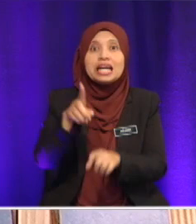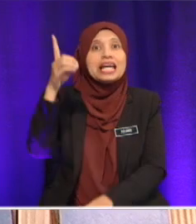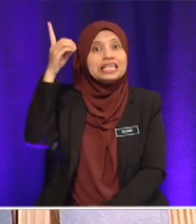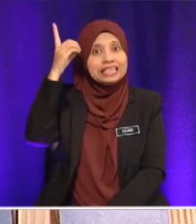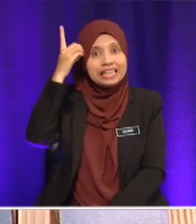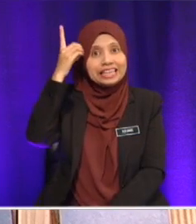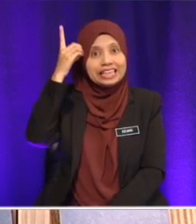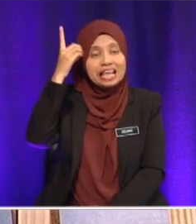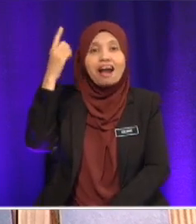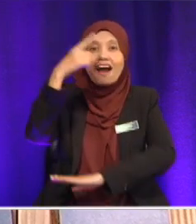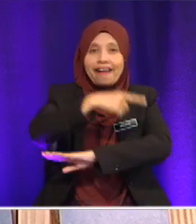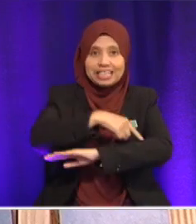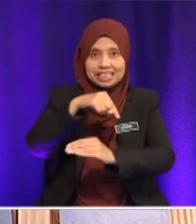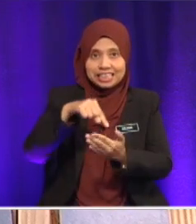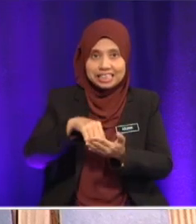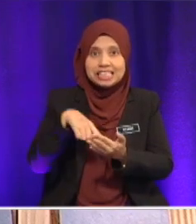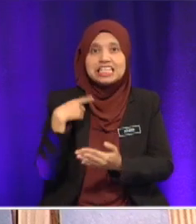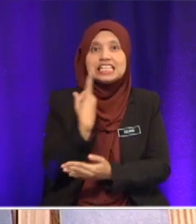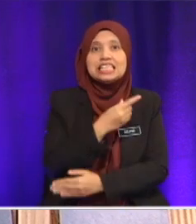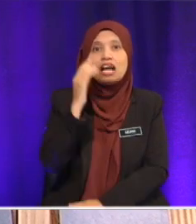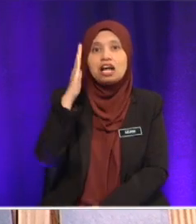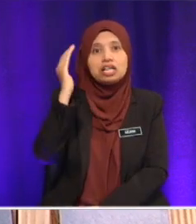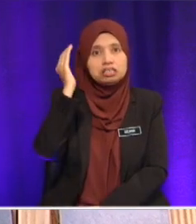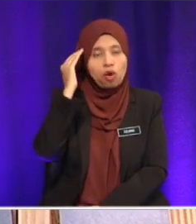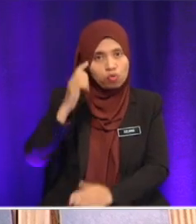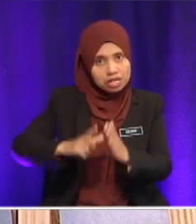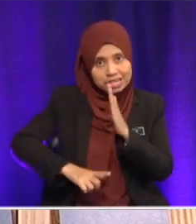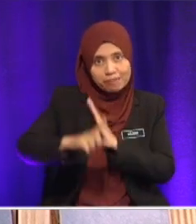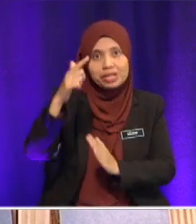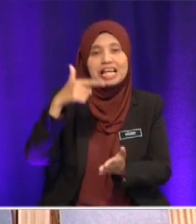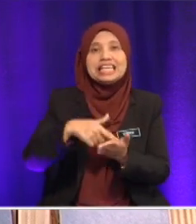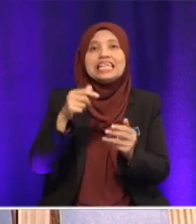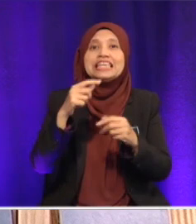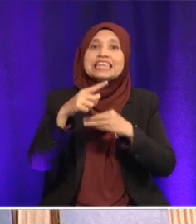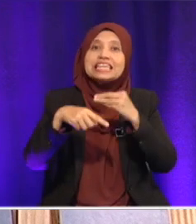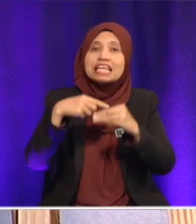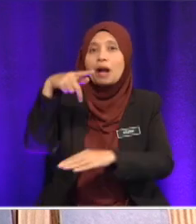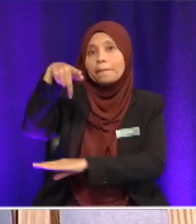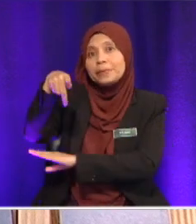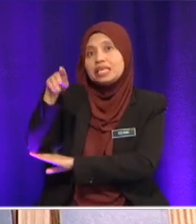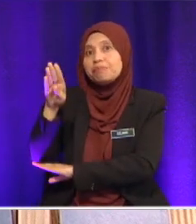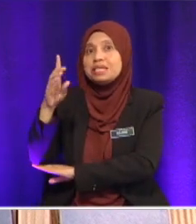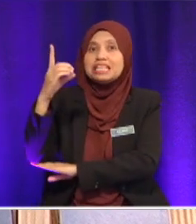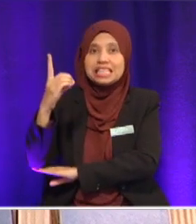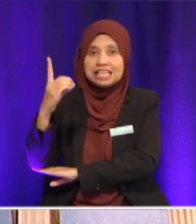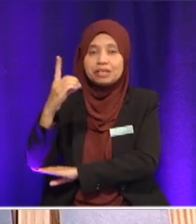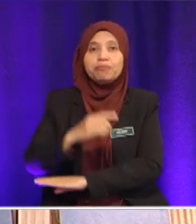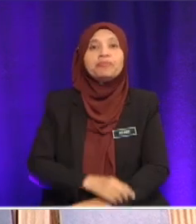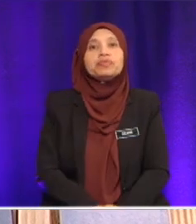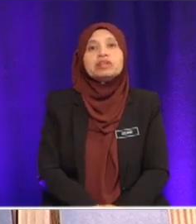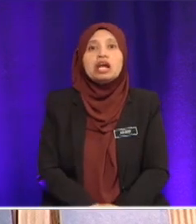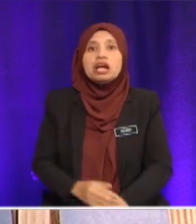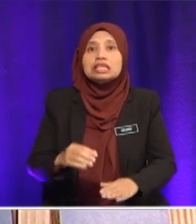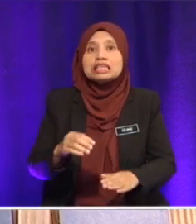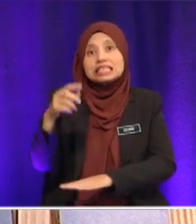hari ini kita akan mengetahui lebih lanjut berkenaan dengan pencak Siran bilik darjah ataupun DBD